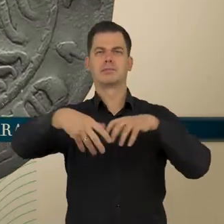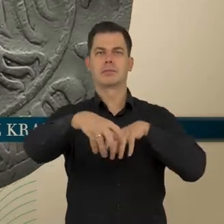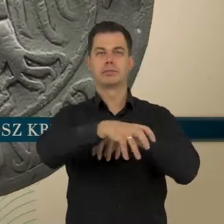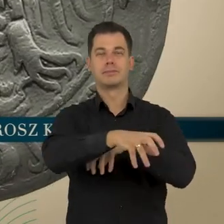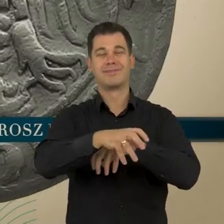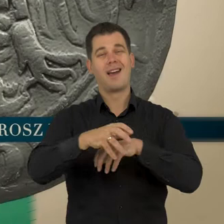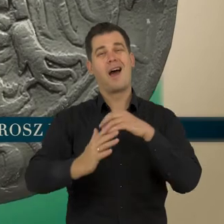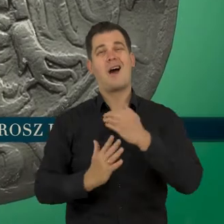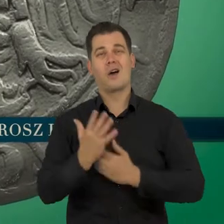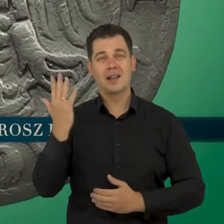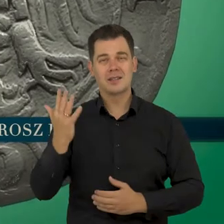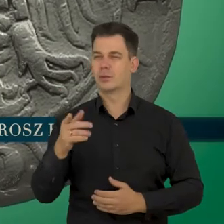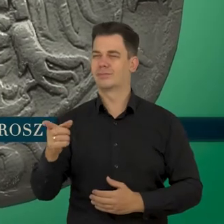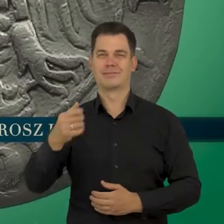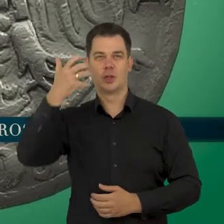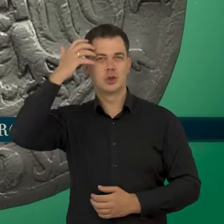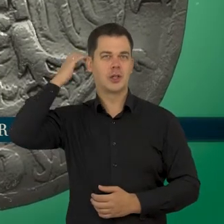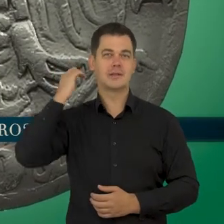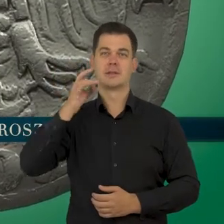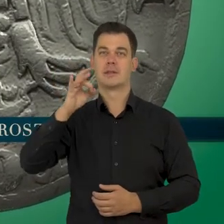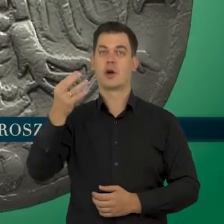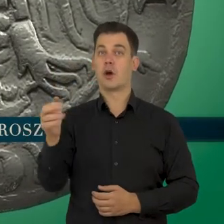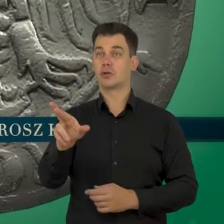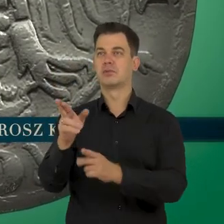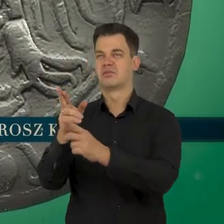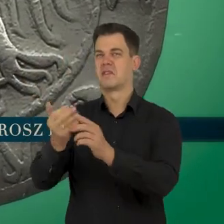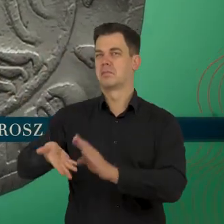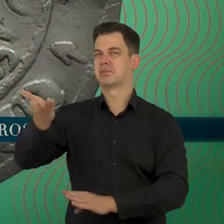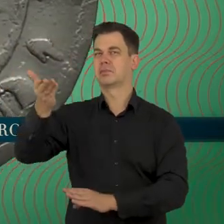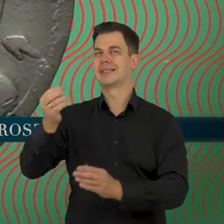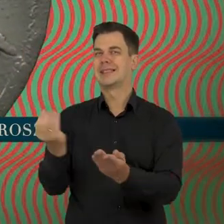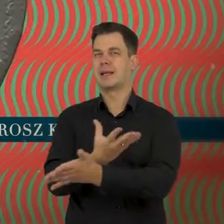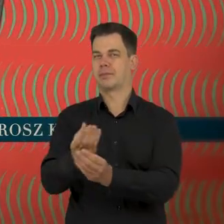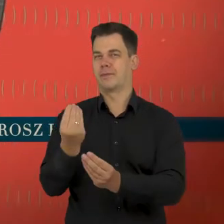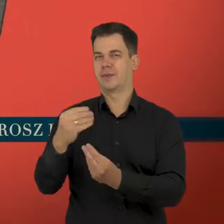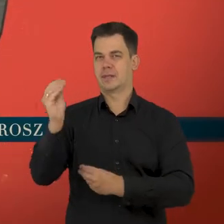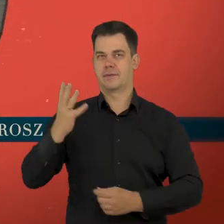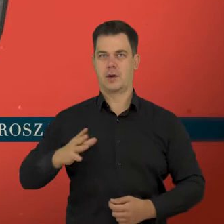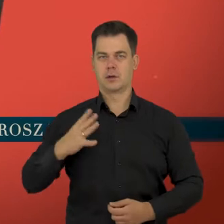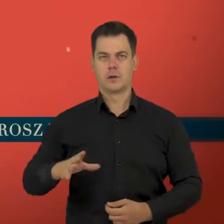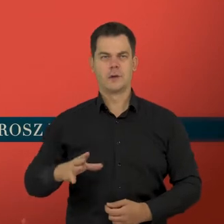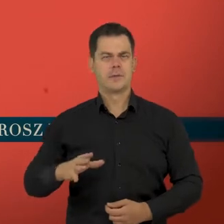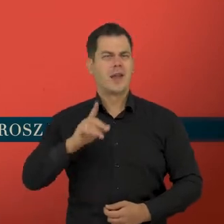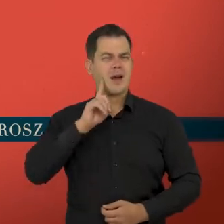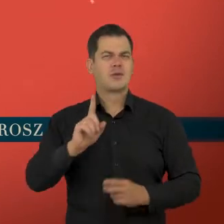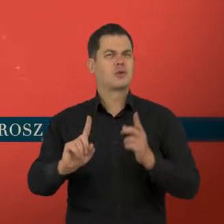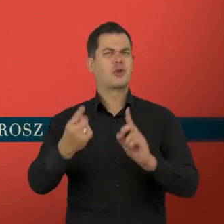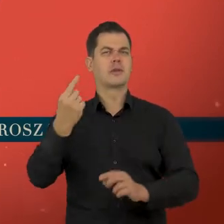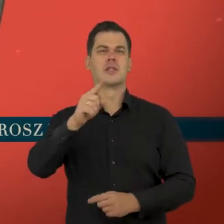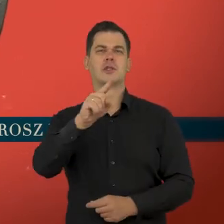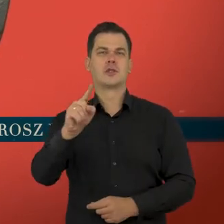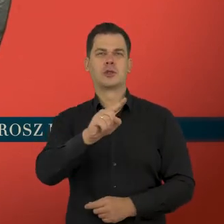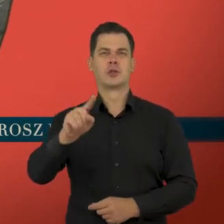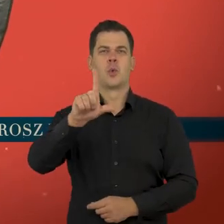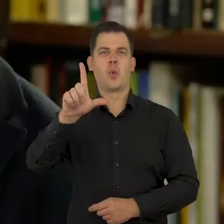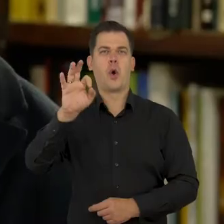rozbiciu dzielnicowym. W praktyce jednak przegrywała z czeskim groszem, który miał w sobie więcej srebra. A jakie jest pochodzenie